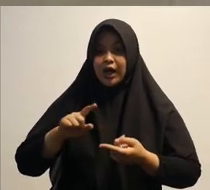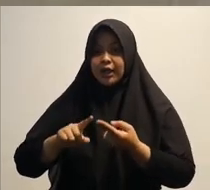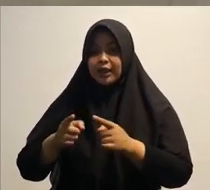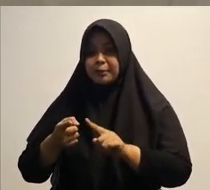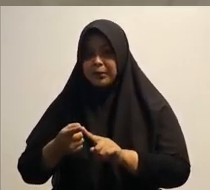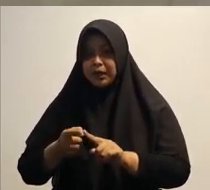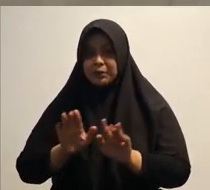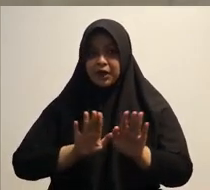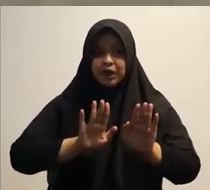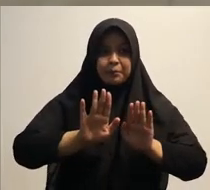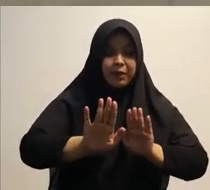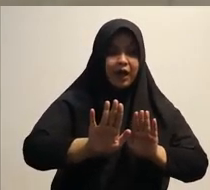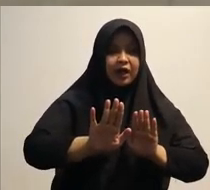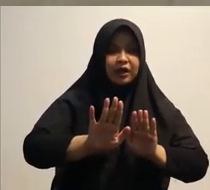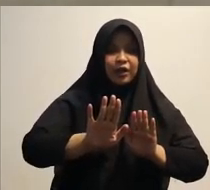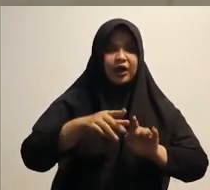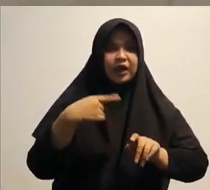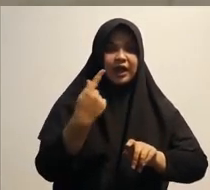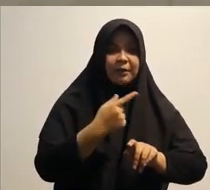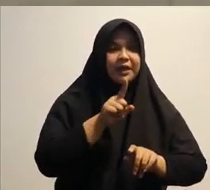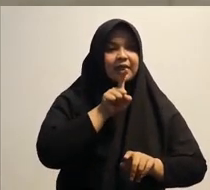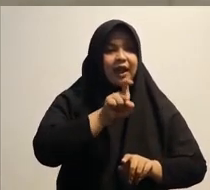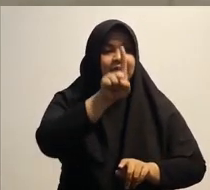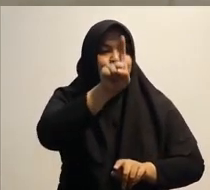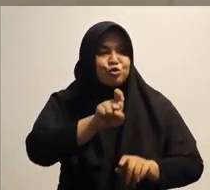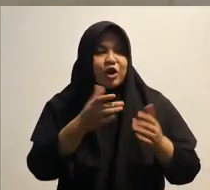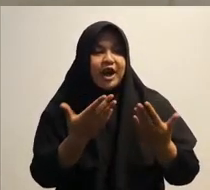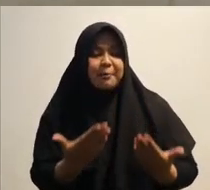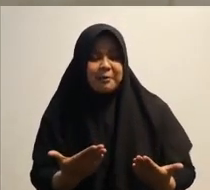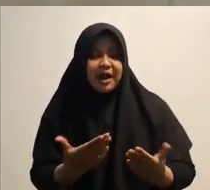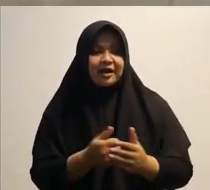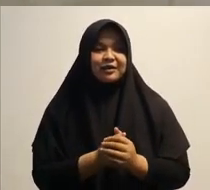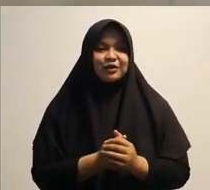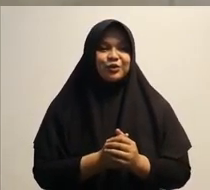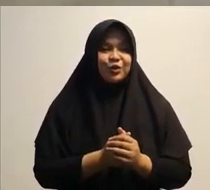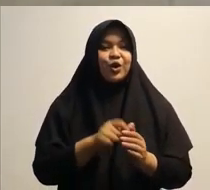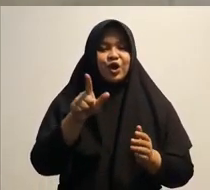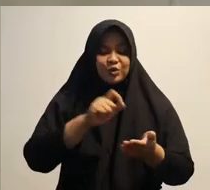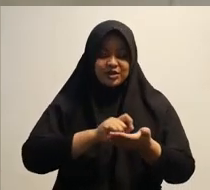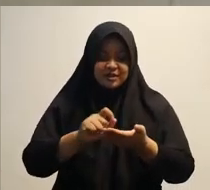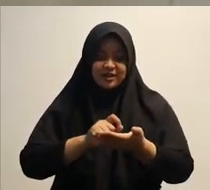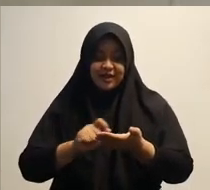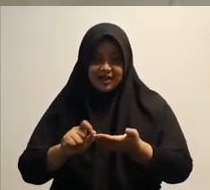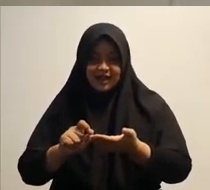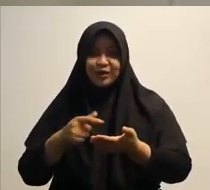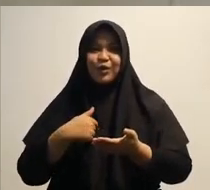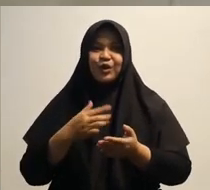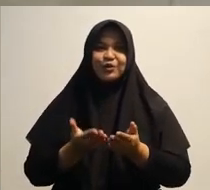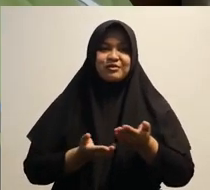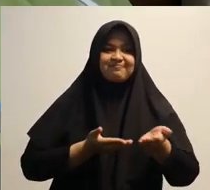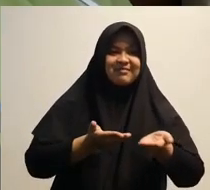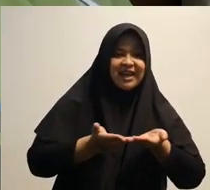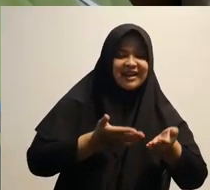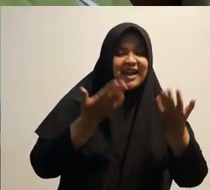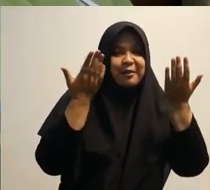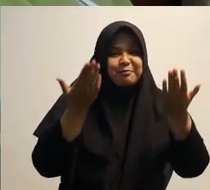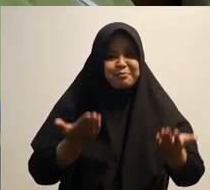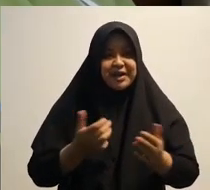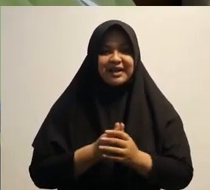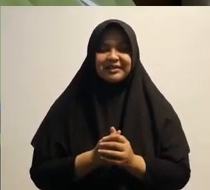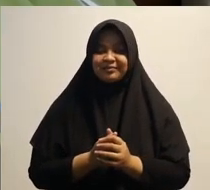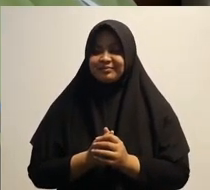perlu pengenalan di depan, kemudian tahu kebutuhannya apa, itu nanti didahulukan dan diantar ke poli. Jadi salah